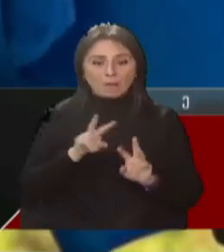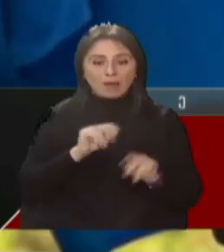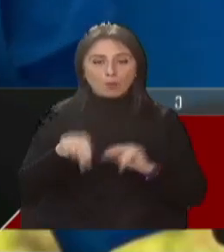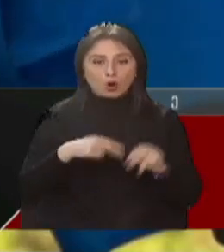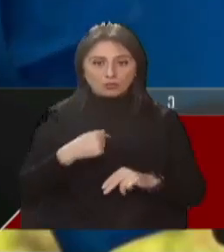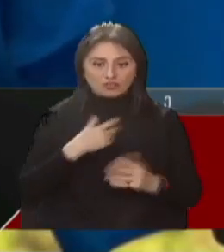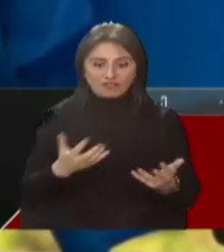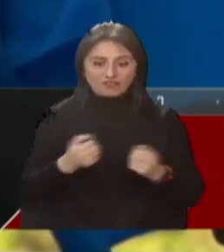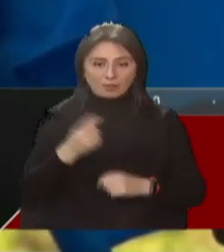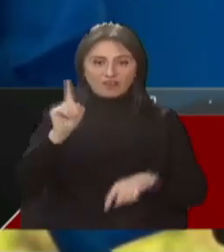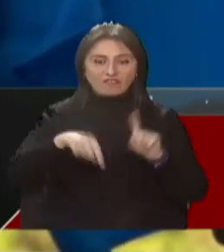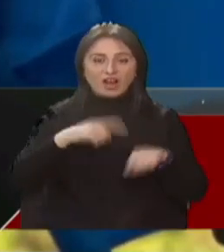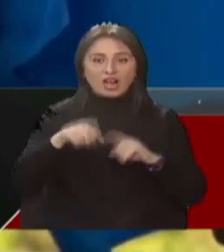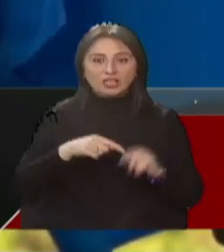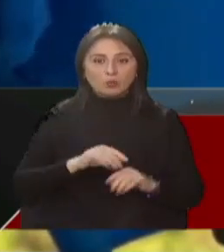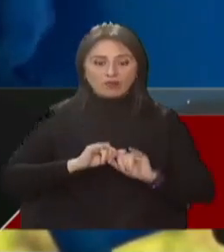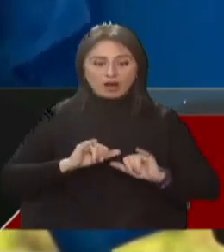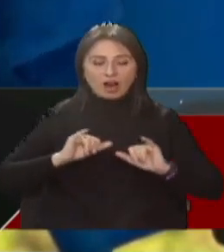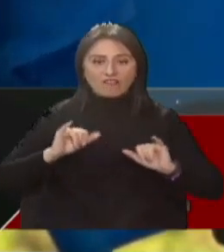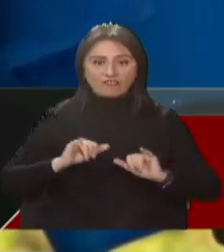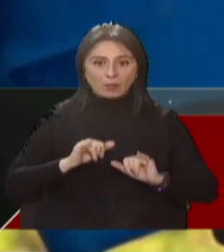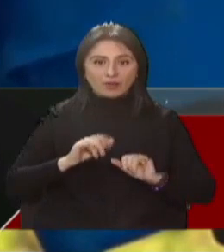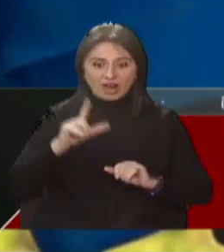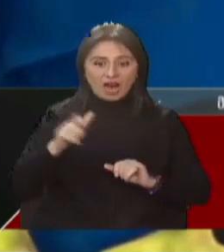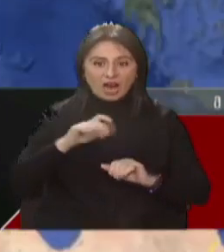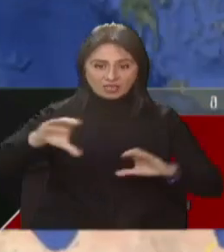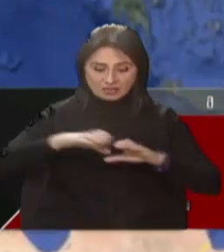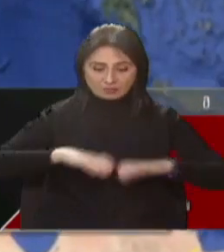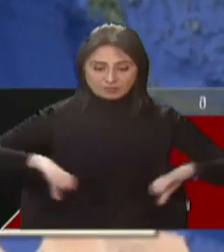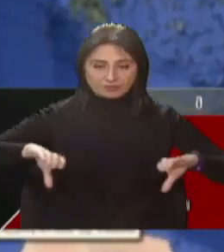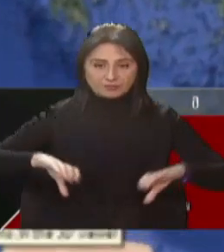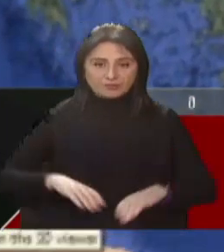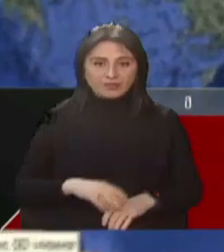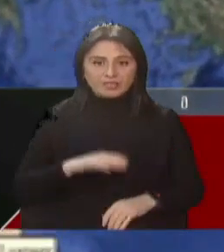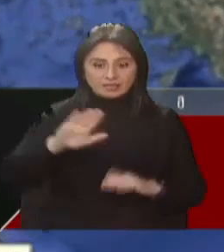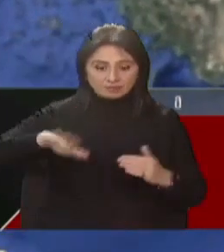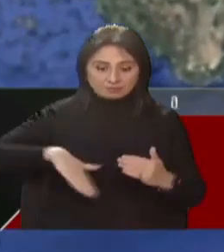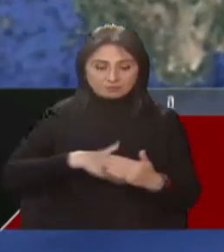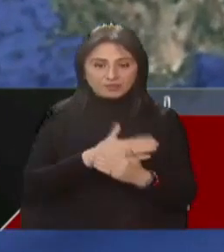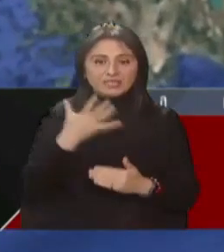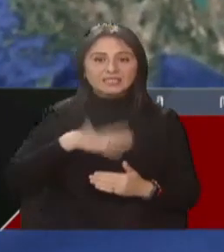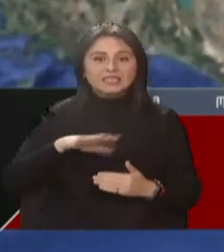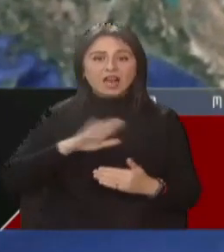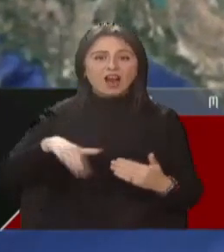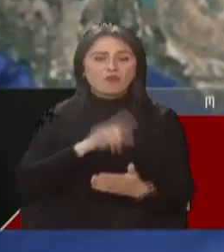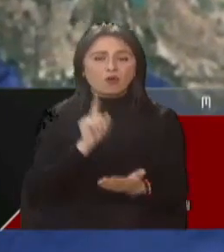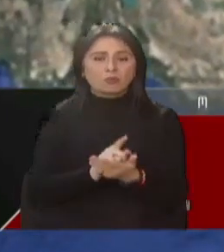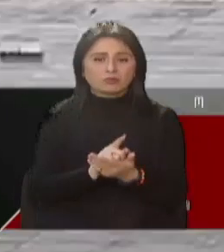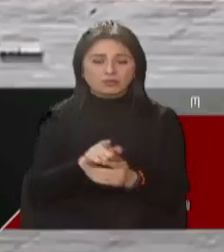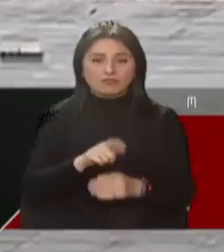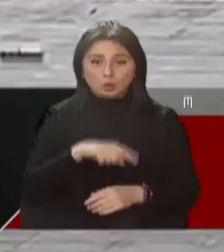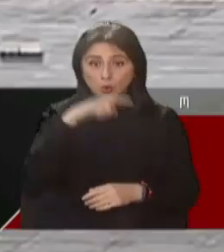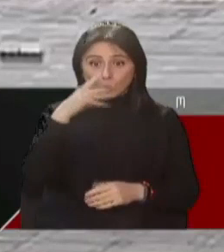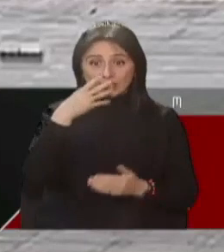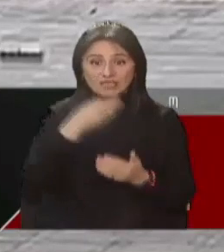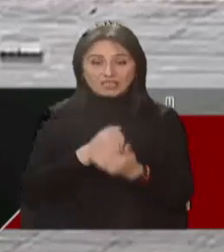მემორანდუმით ჩვენ ვიღებთ ვალდებულებას გავაფართოვოთ სამხრეთ გაზის დერეფანი. Სამხრეთის დერეფანი საქართველოზე გადის და მაშინ, როდესაც